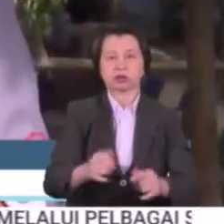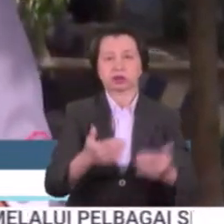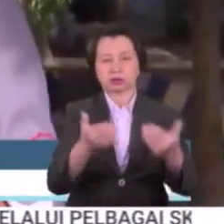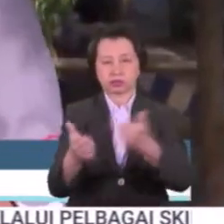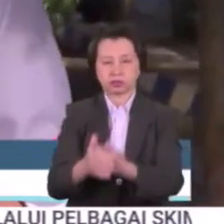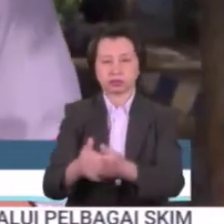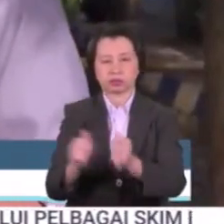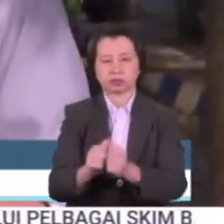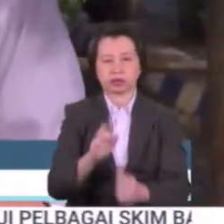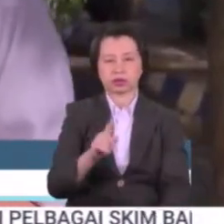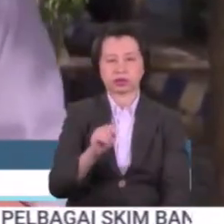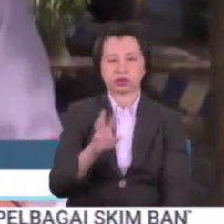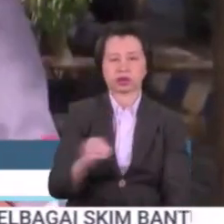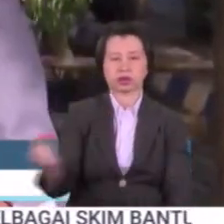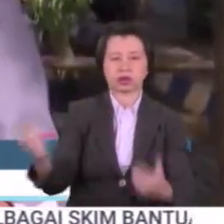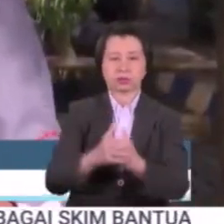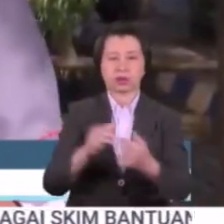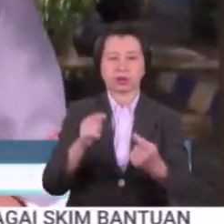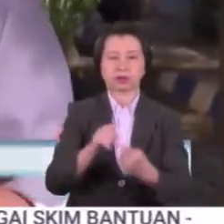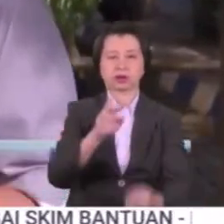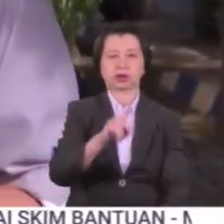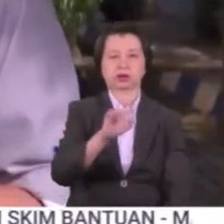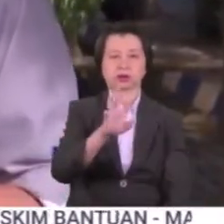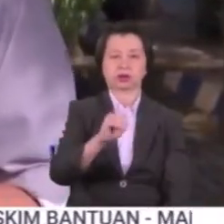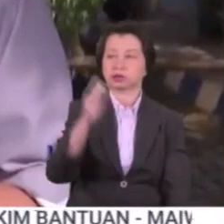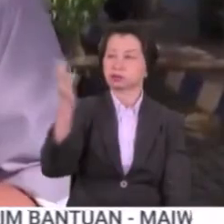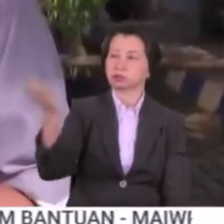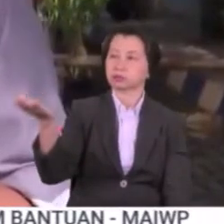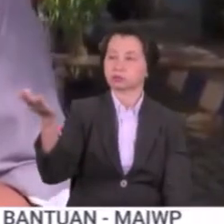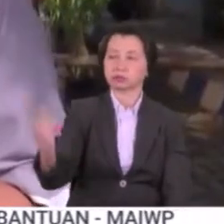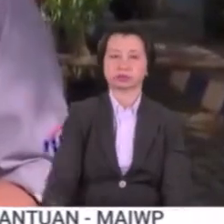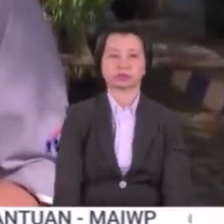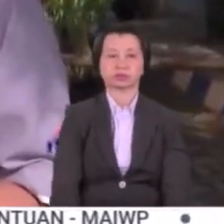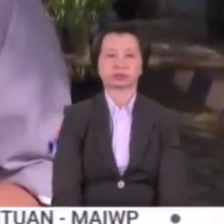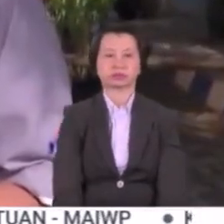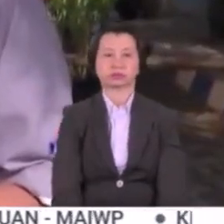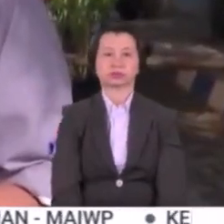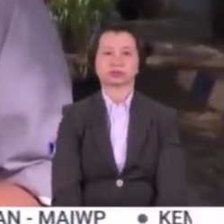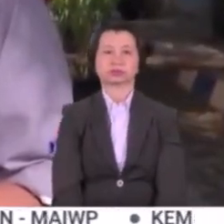lanjut teruskan bersama dengan RTM kita kembali bersama dengan Shahih di angkasa Puri silahkan